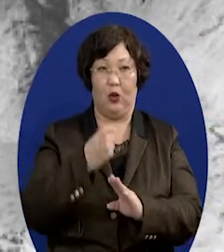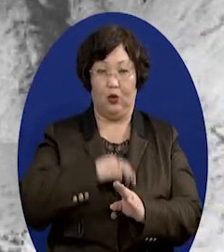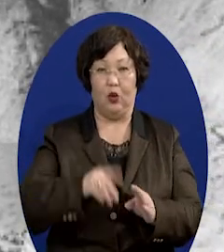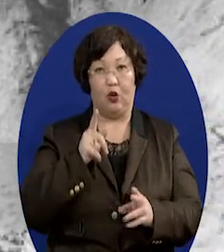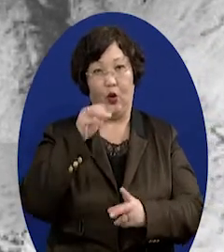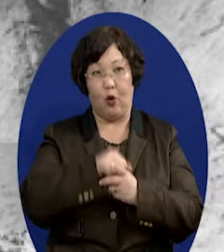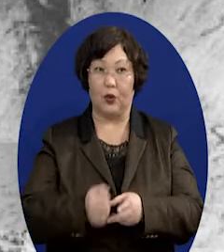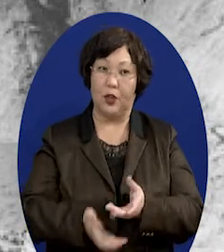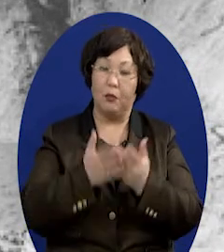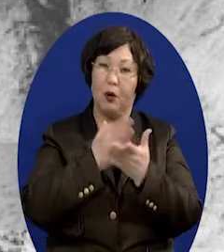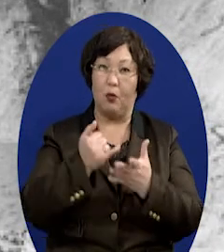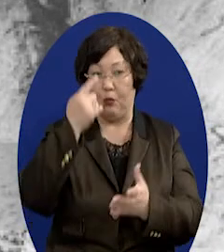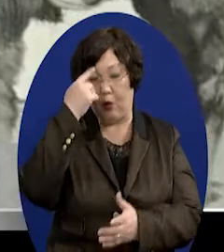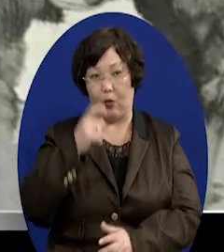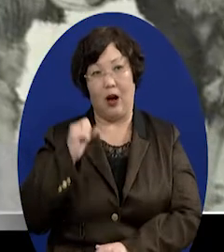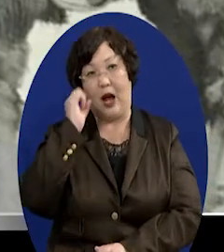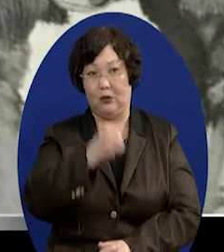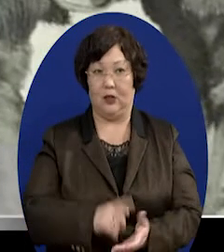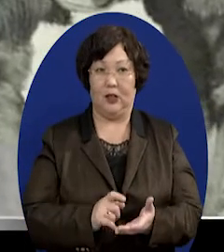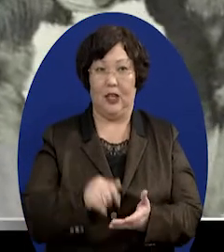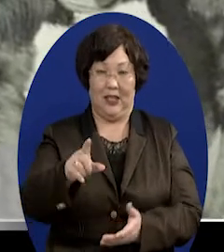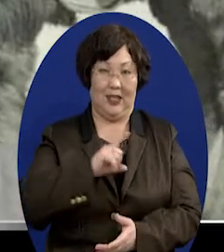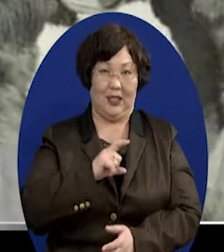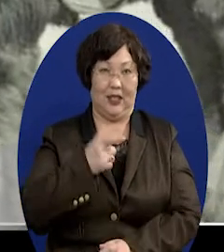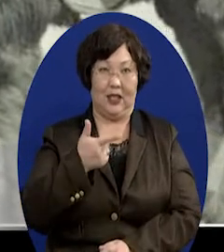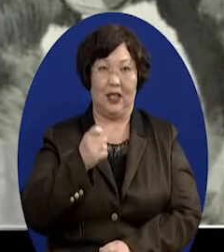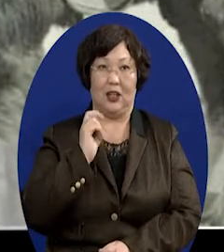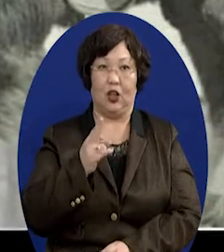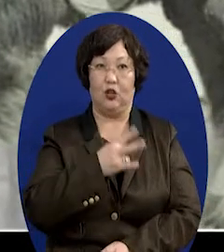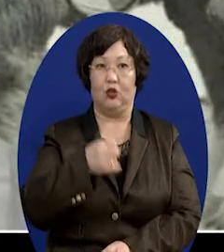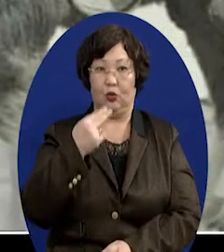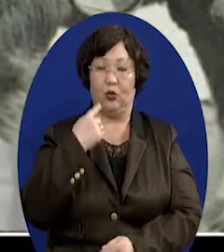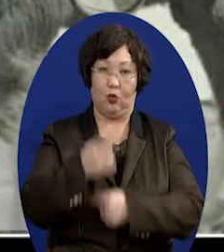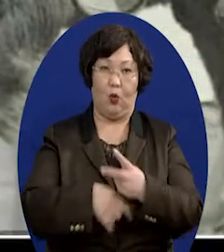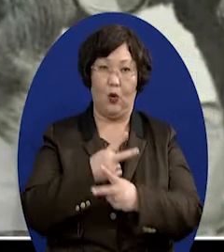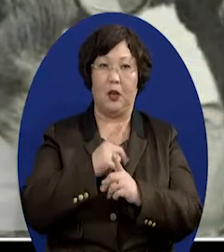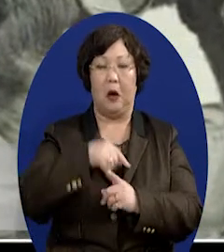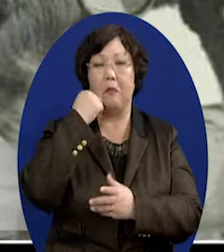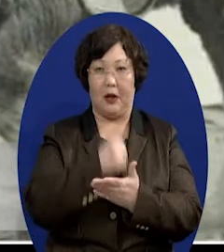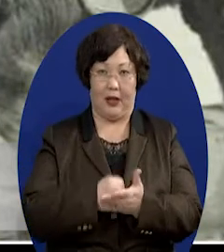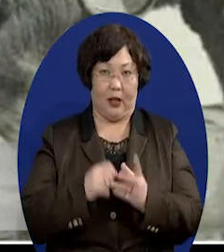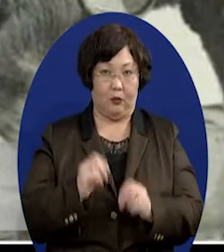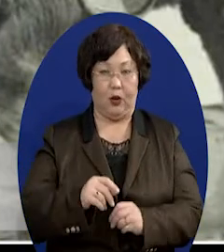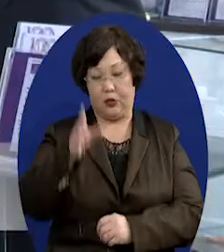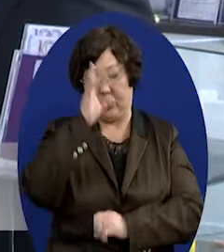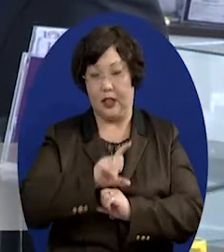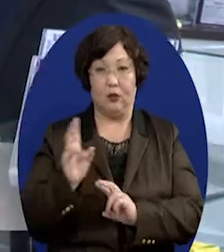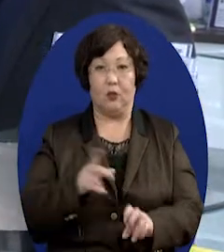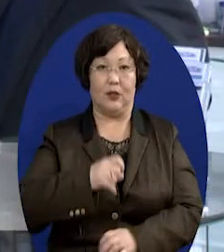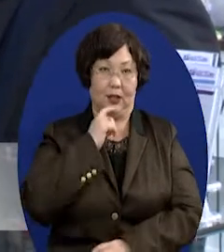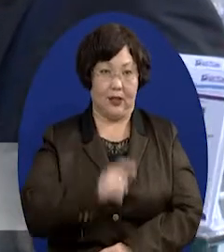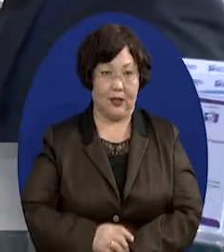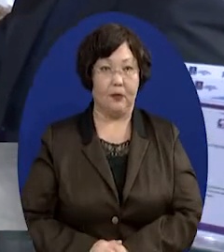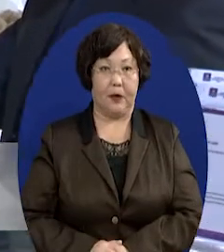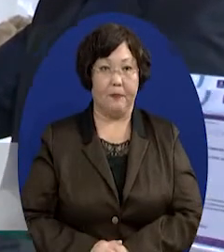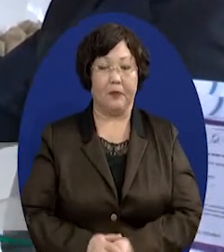үү? Үнийг Монгол хүн асуух хэрэгтэй. Энэ эрхийг генетик нөөцийн тухай хуулиар баталгаажуулж байна гэдгийг эрдэмтэд хэлж байна. Амьтан